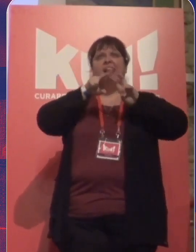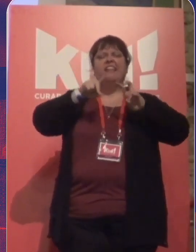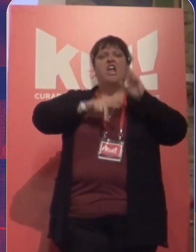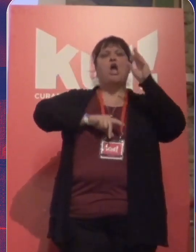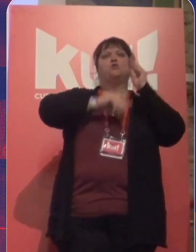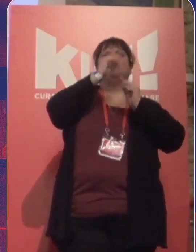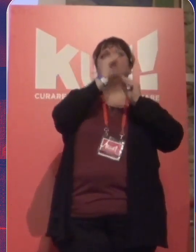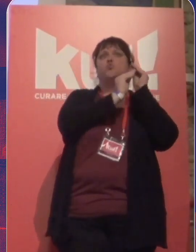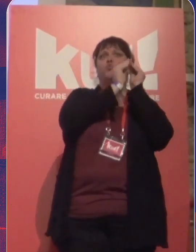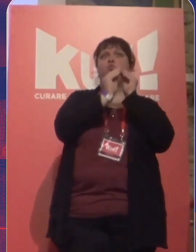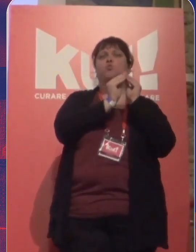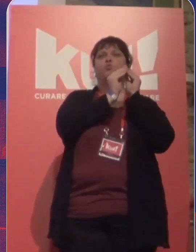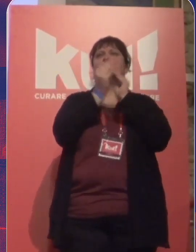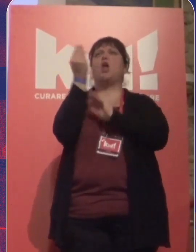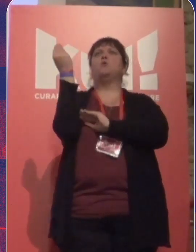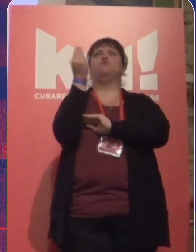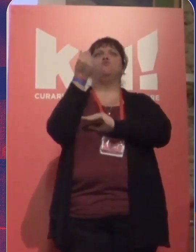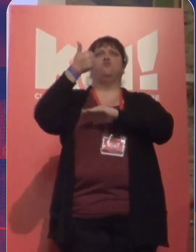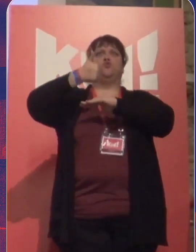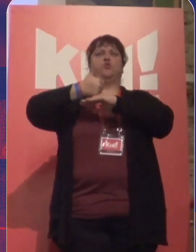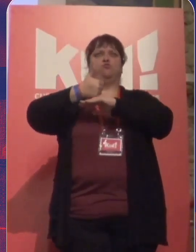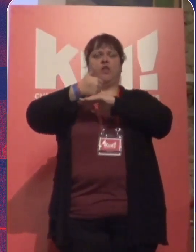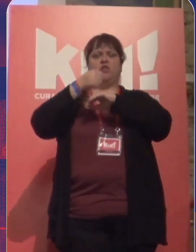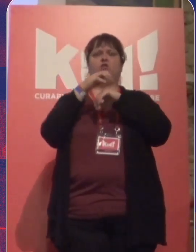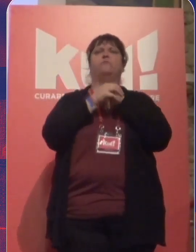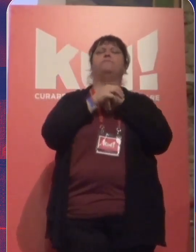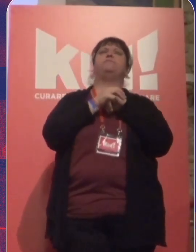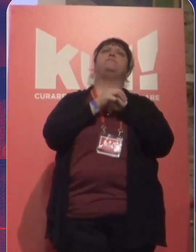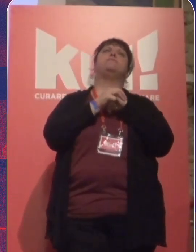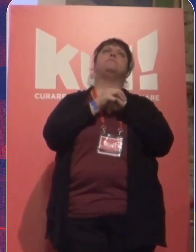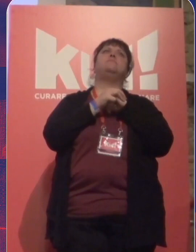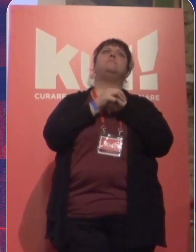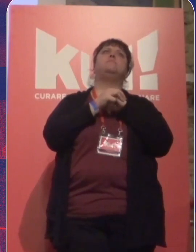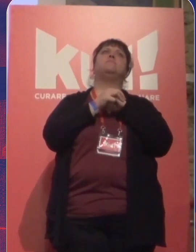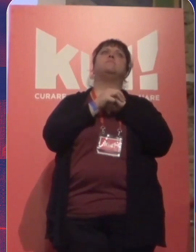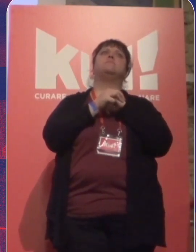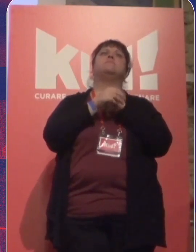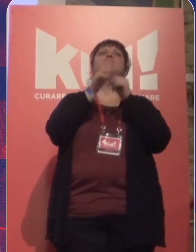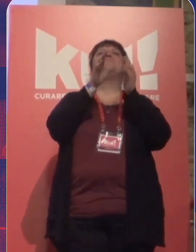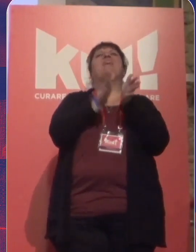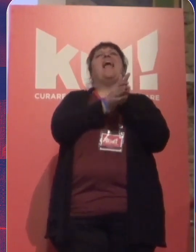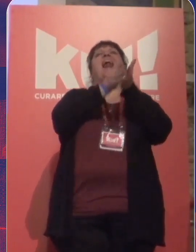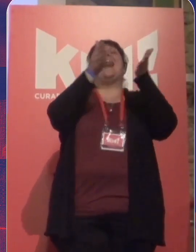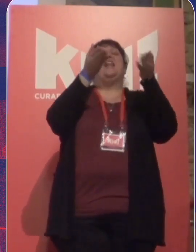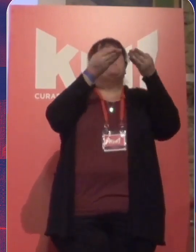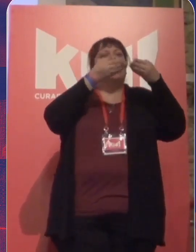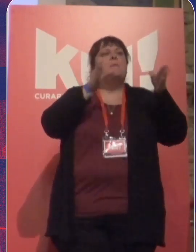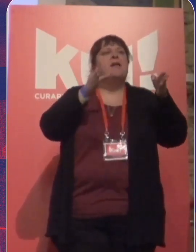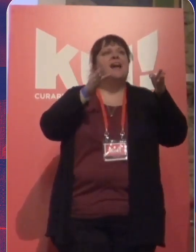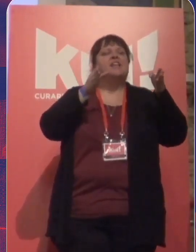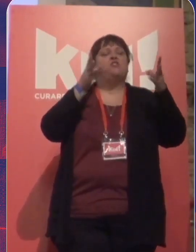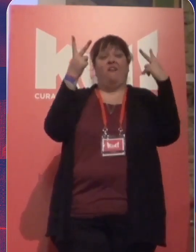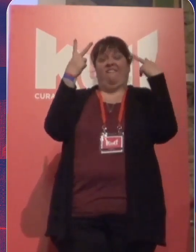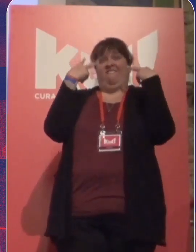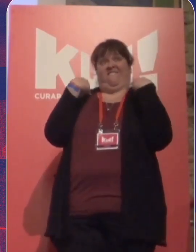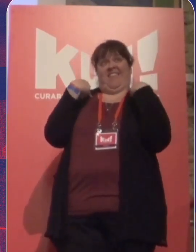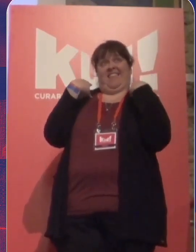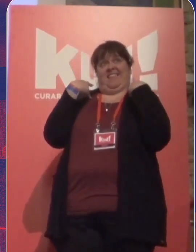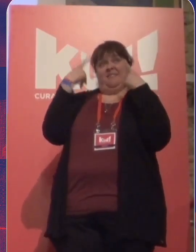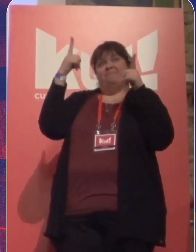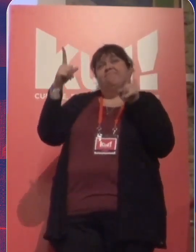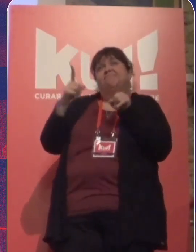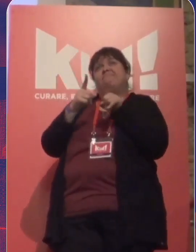raffaello cortina milano 2016 a libro aperto una vita ai suoi libri feltrinelli milano e